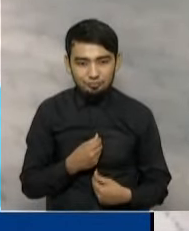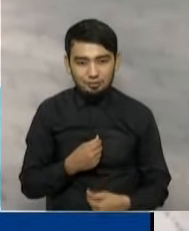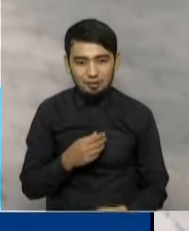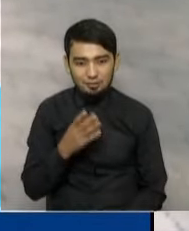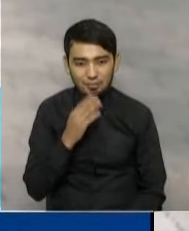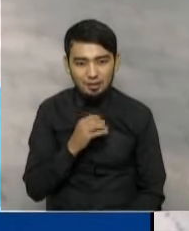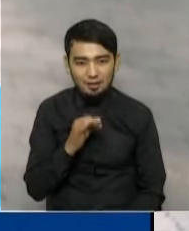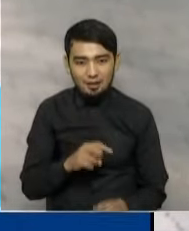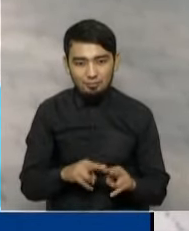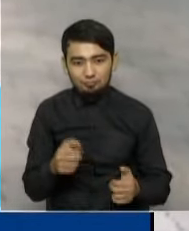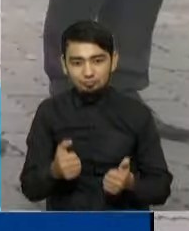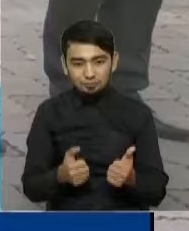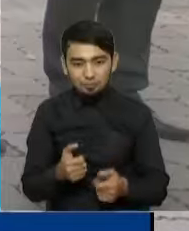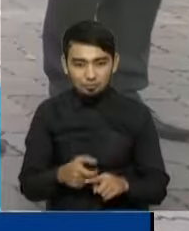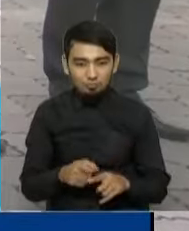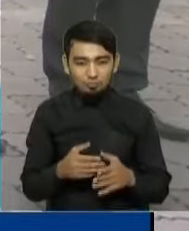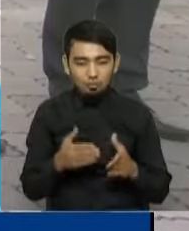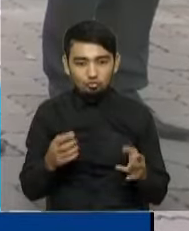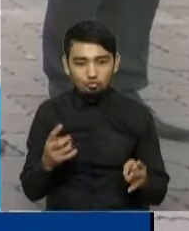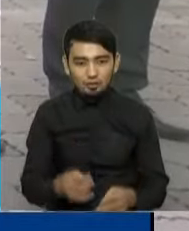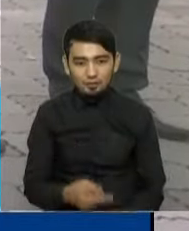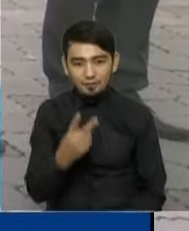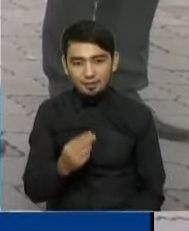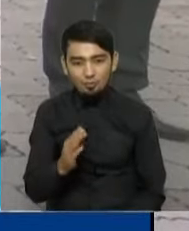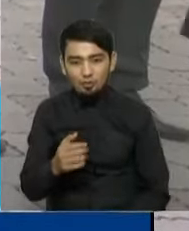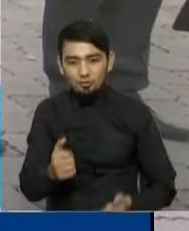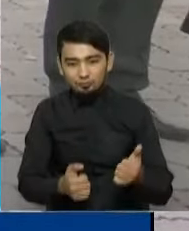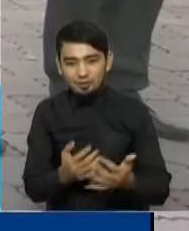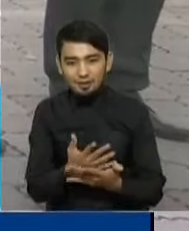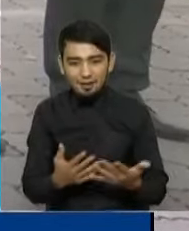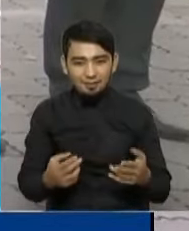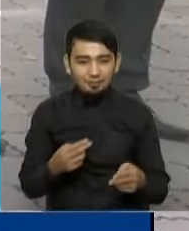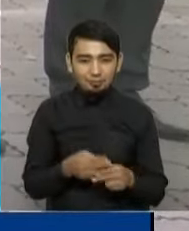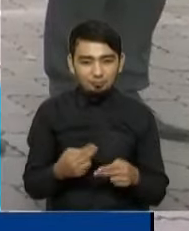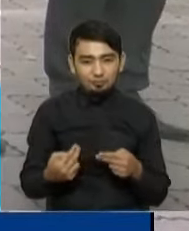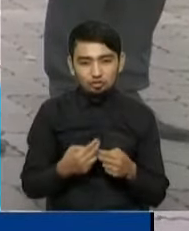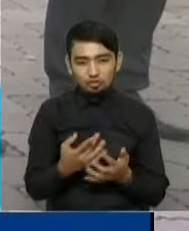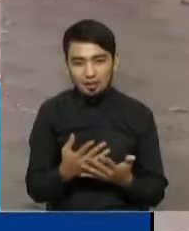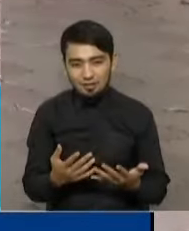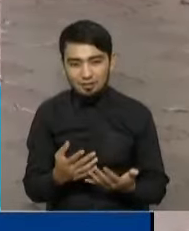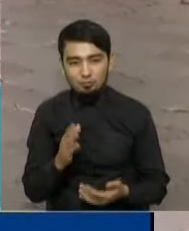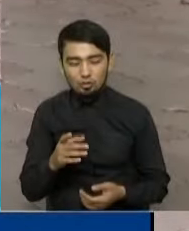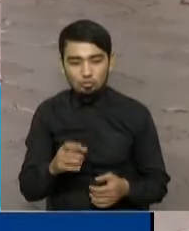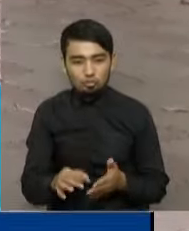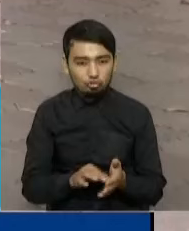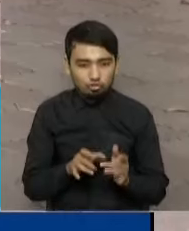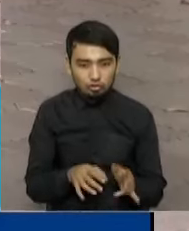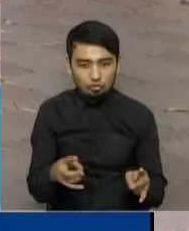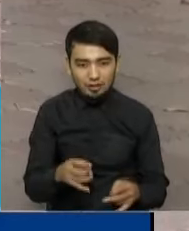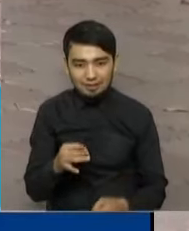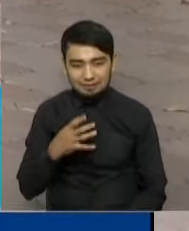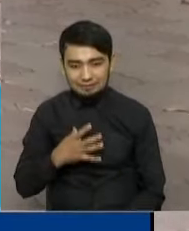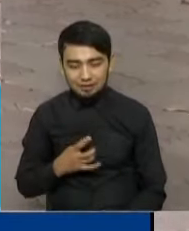көтеруге де осындай жарыстар көп болсын деймін. Екі күнге жалғасатын дода түрлі кедергілерге толы. Шұғыл шешім қабылдап, шыдамды болу